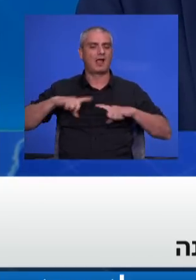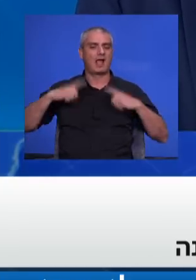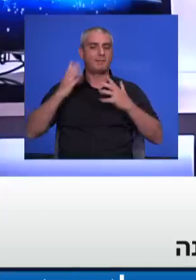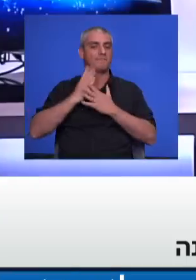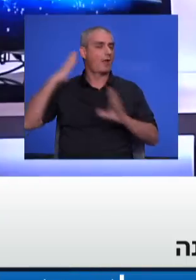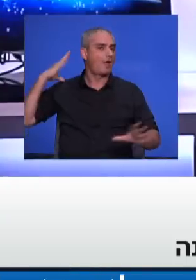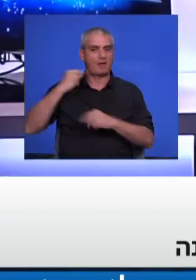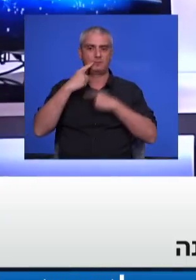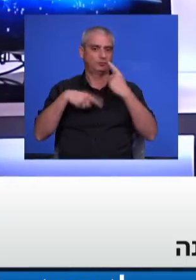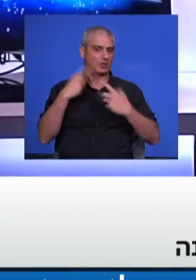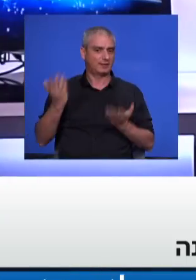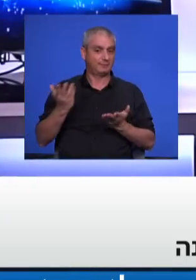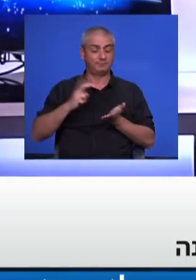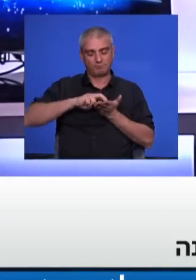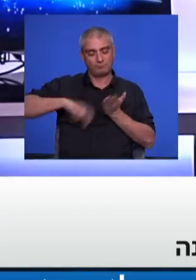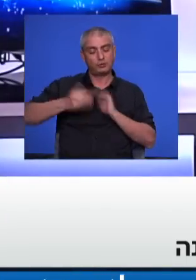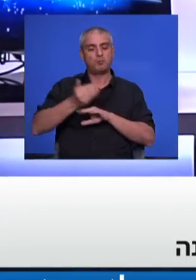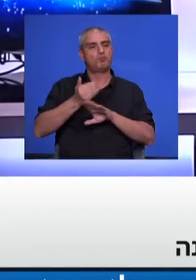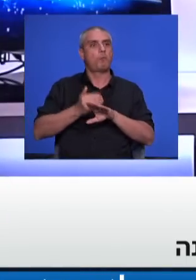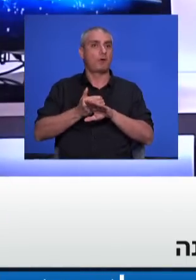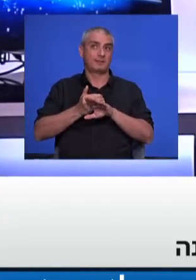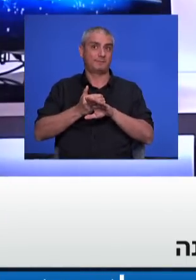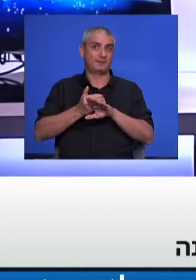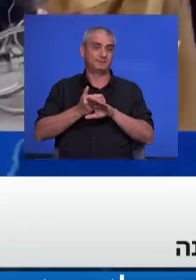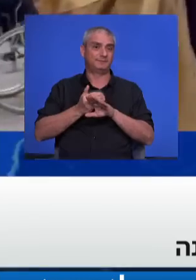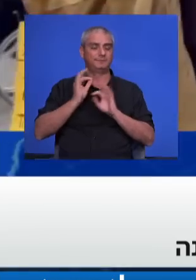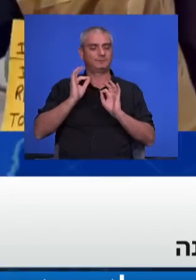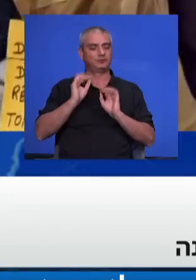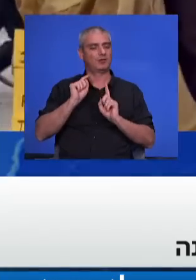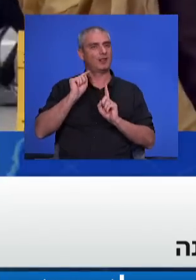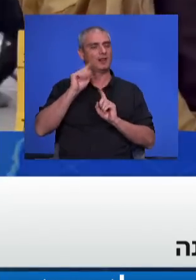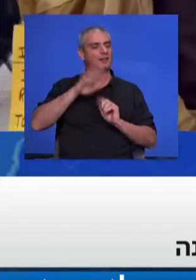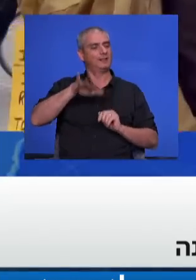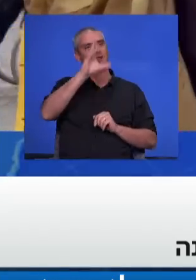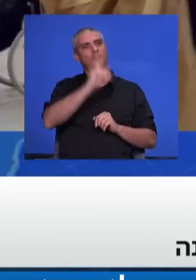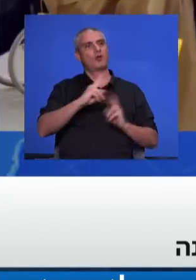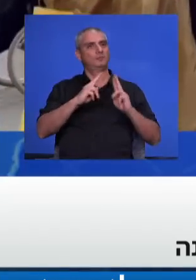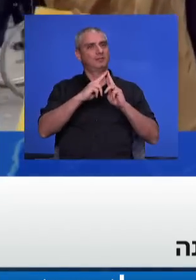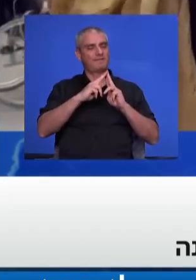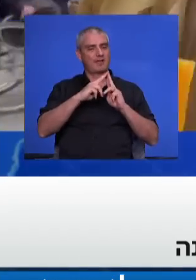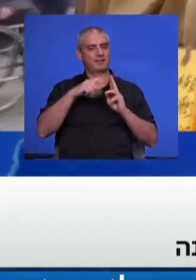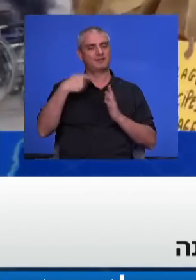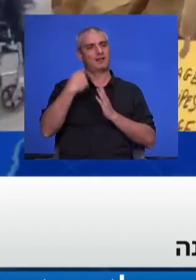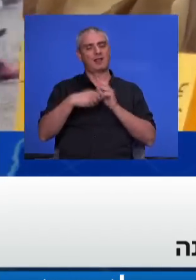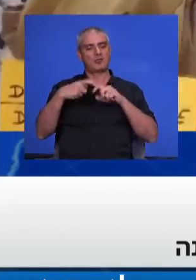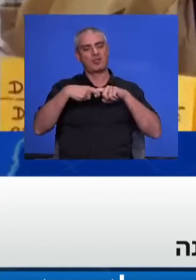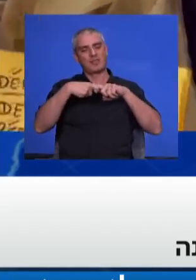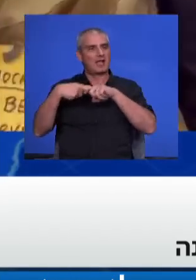שנים, של פרישה מוקדמת יחסית, כדי להגיע לדרום צרפת, לזכור איזה קרוון